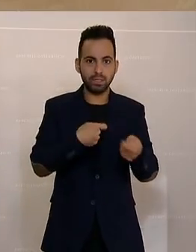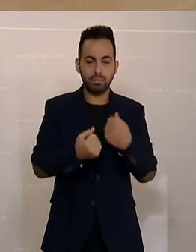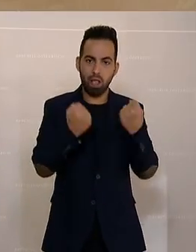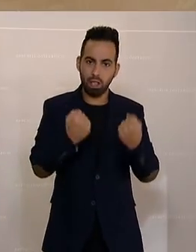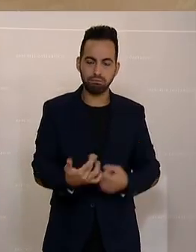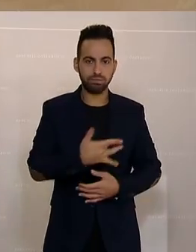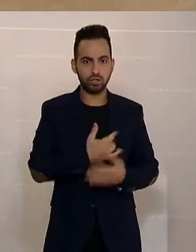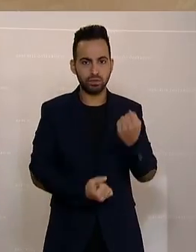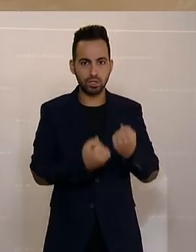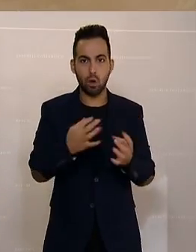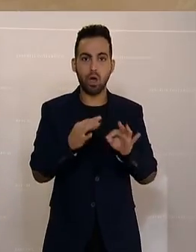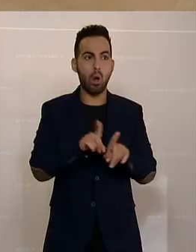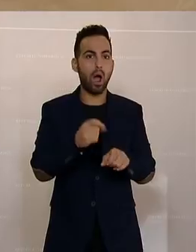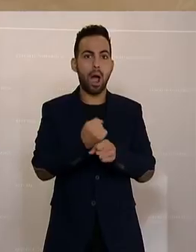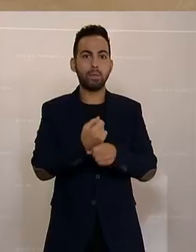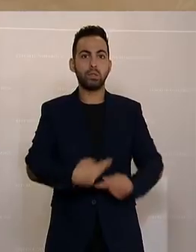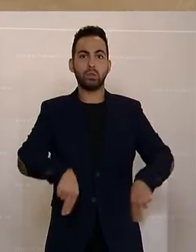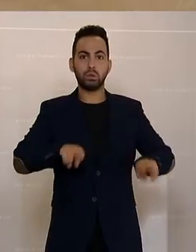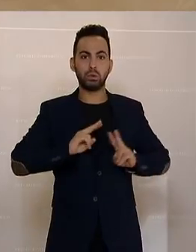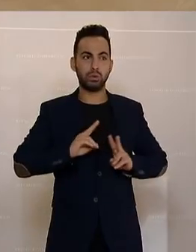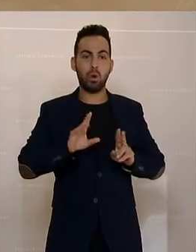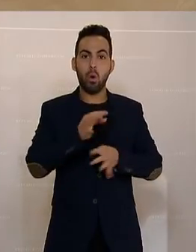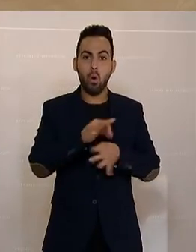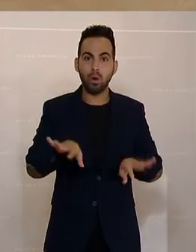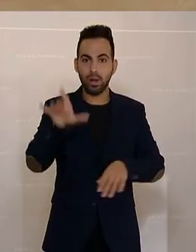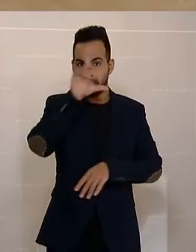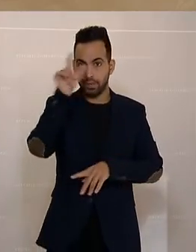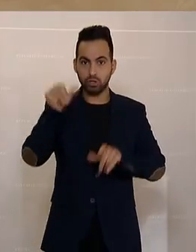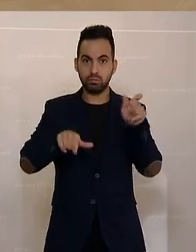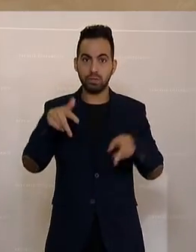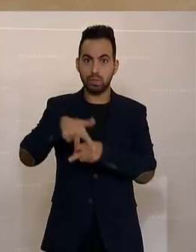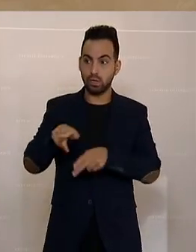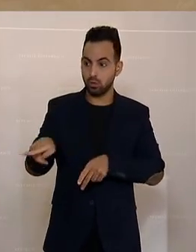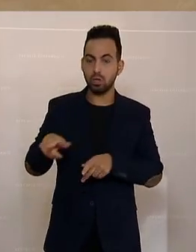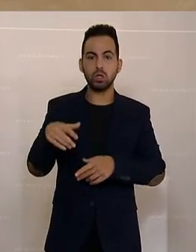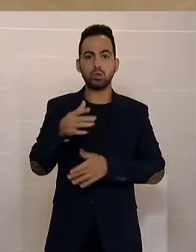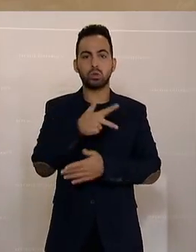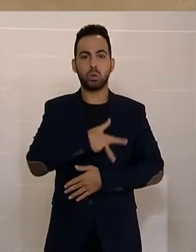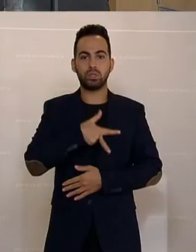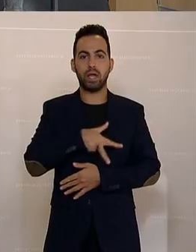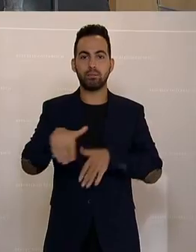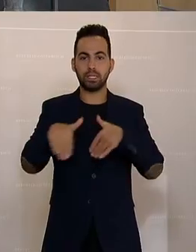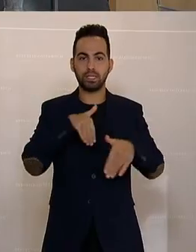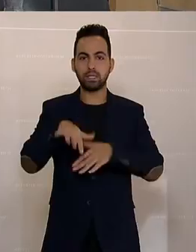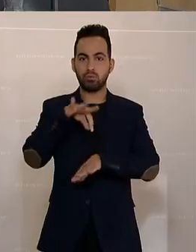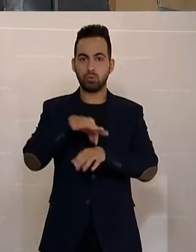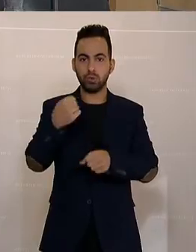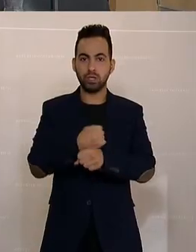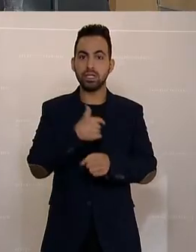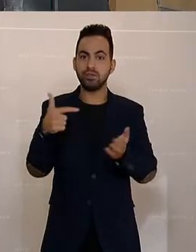weniger stark wieder ihre Arbeit aufnehmen konnten als Menschen ohne Behinderungen, hat Sozialminister Mückstein das natürlich fürs Budget